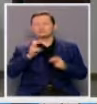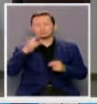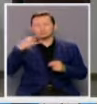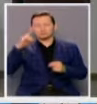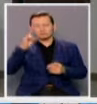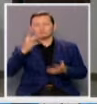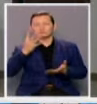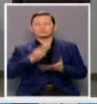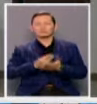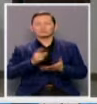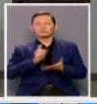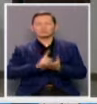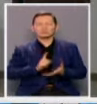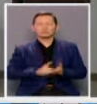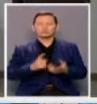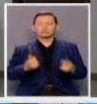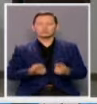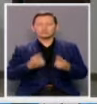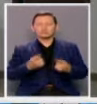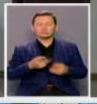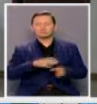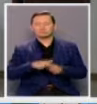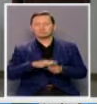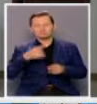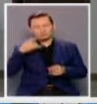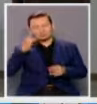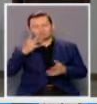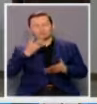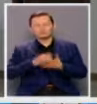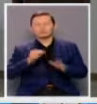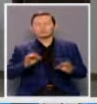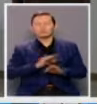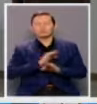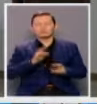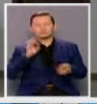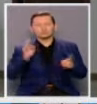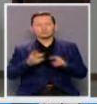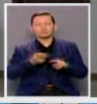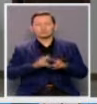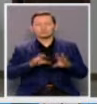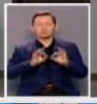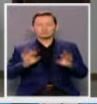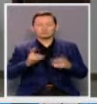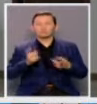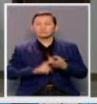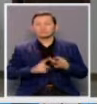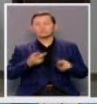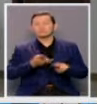қазақтың ұлттық салт дәстүрін, ұлттық музыкамызды дәріптеу, соны насихаттау.